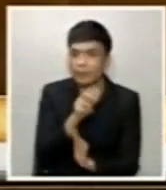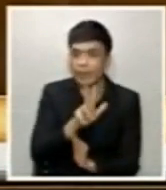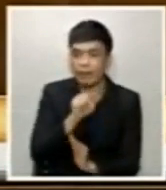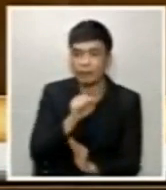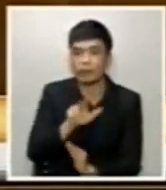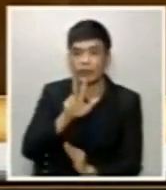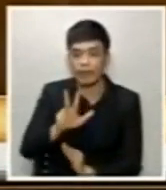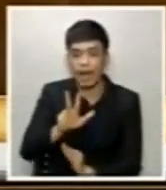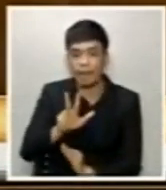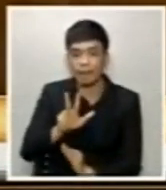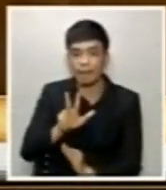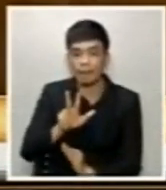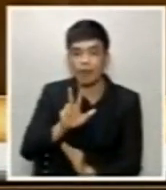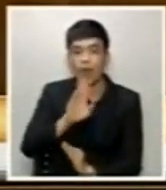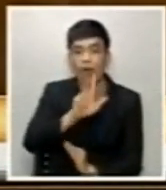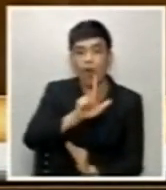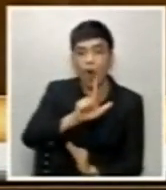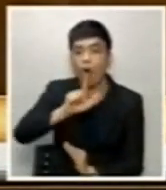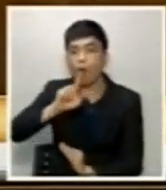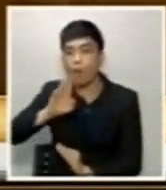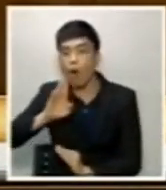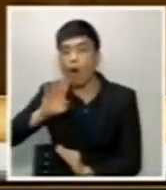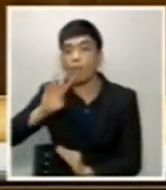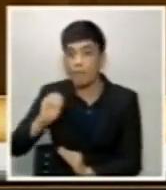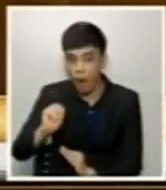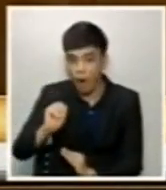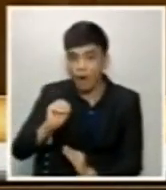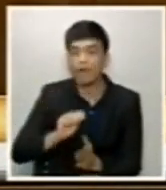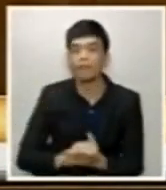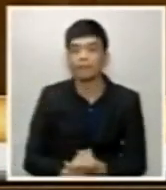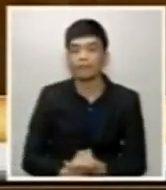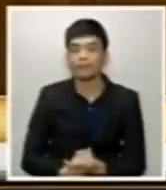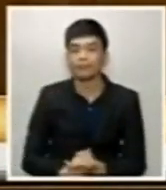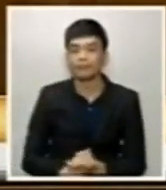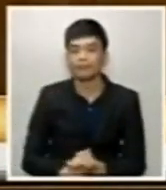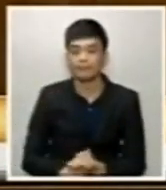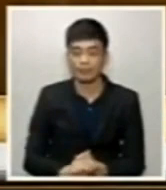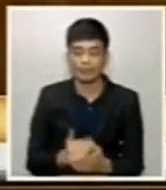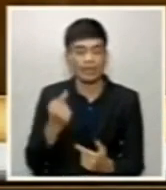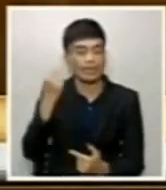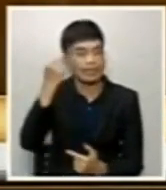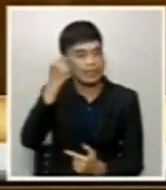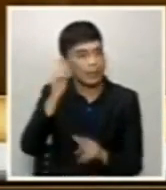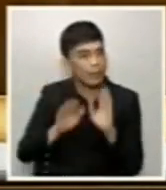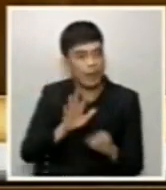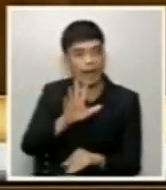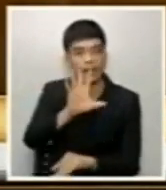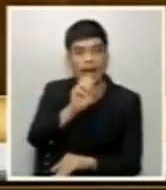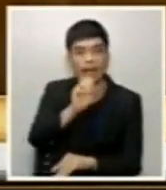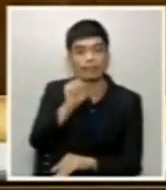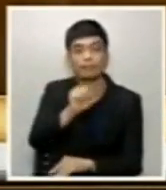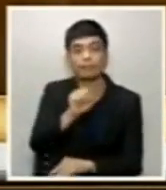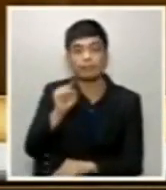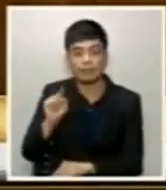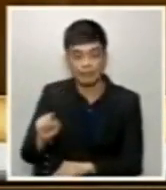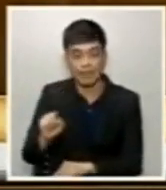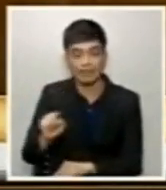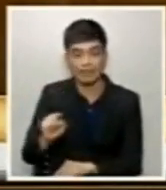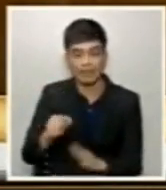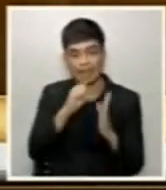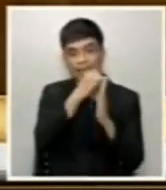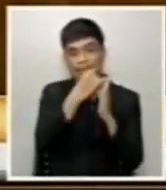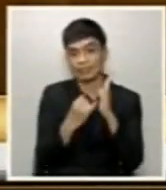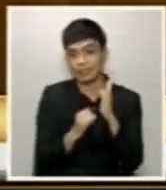13.37 ล้านลูกบาศก์เมตรซึ่งตรงนี้นะครับผมคิดว่าก็เกือบจะ 50% ของพื้นที่เก็บกักน้ำที่มีอยู่